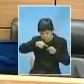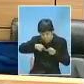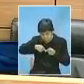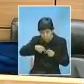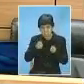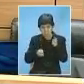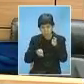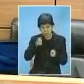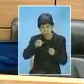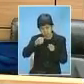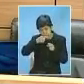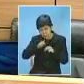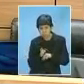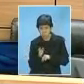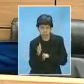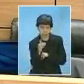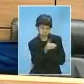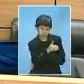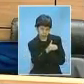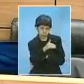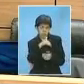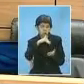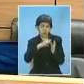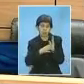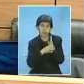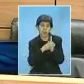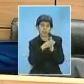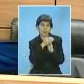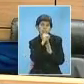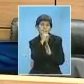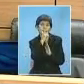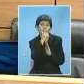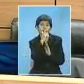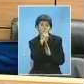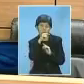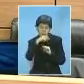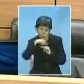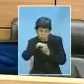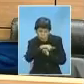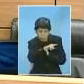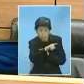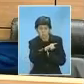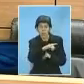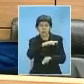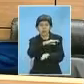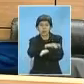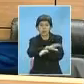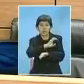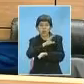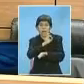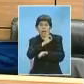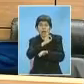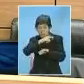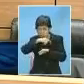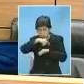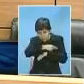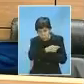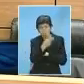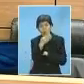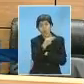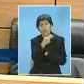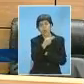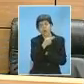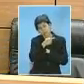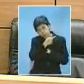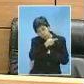สาธแล้วก็เลี้ยวซ้ายผ่านหน้าศูนย์ประชุมแห่งชาติสิริกิติ์ผ่านไปยังแยกอสมทเข้าถนนรัชดาภิเษกเขตห้วยขวางครับต่อ